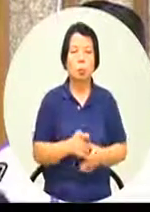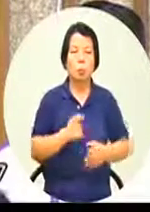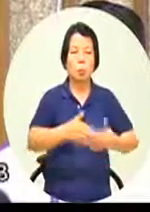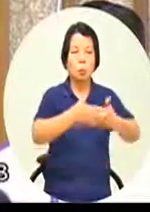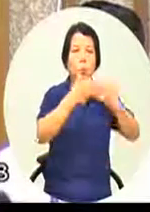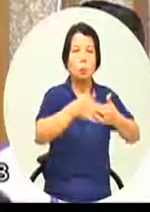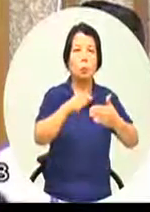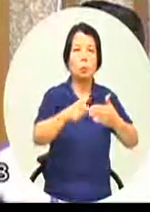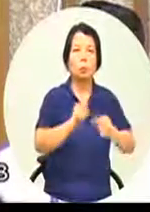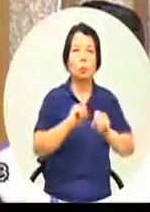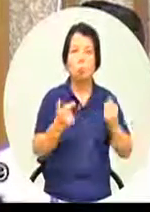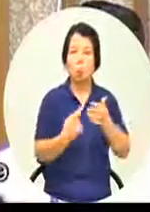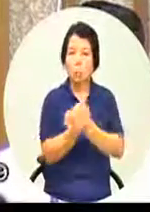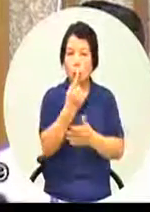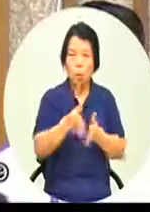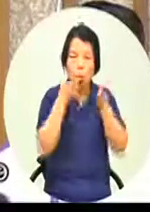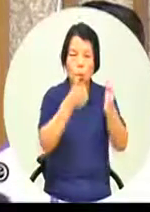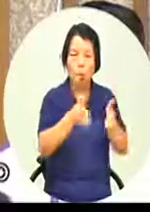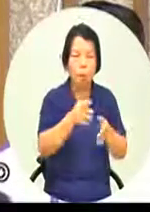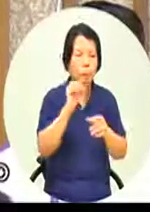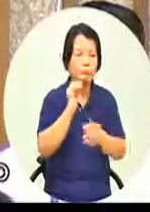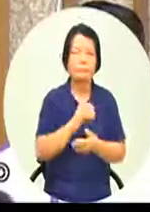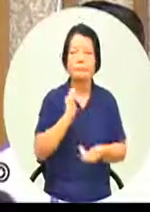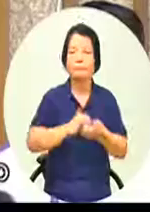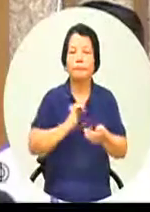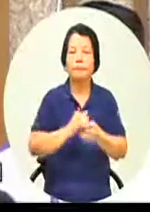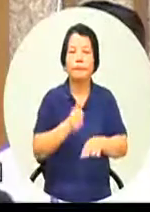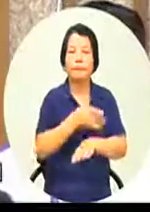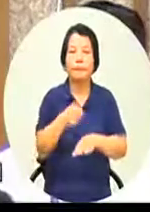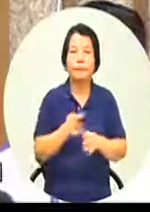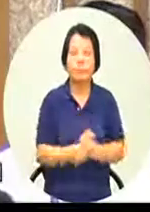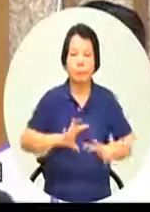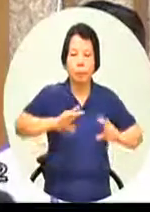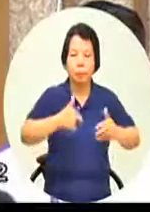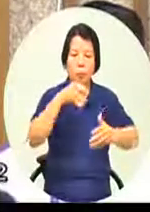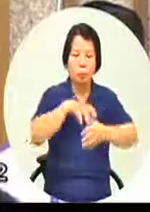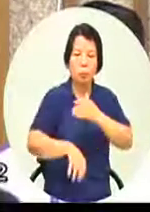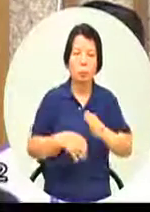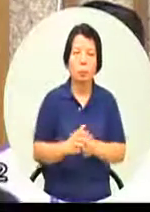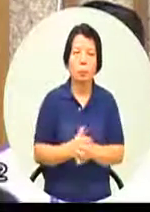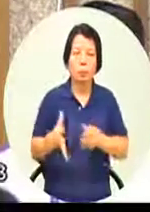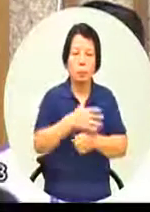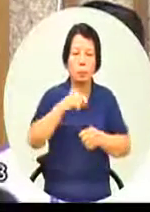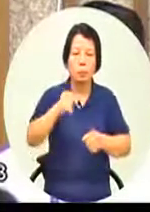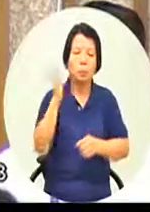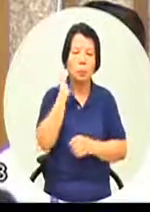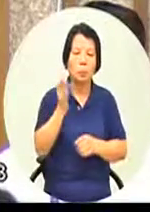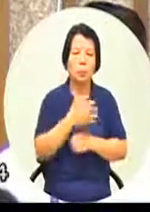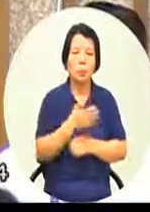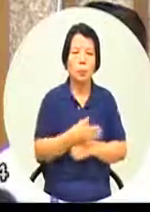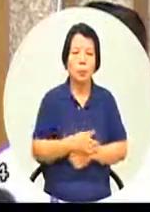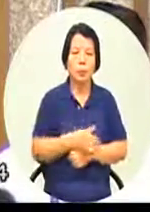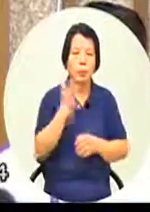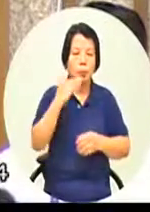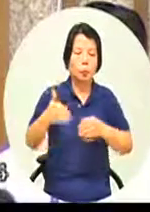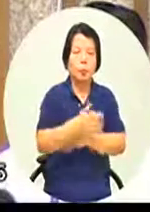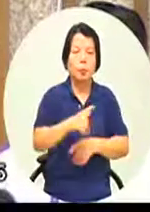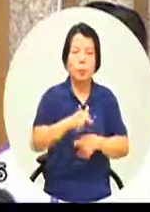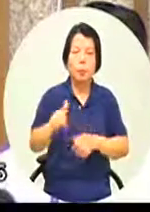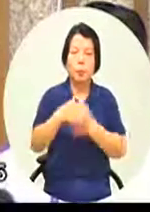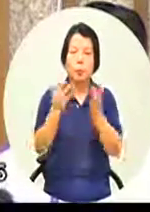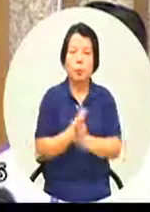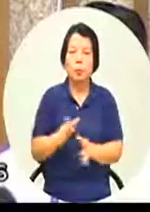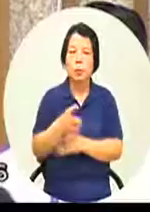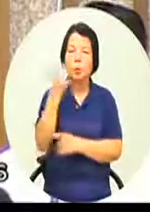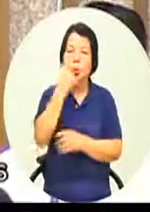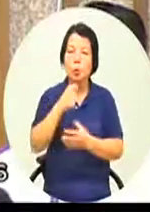绝对不会是我们的唯一的一个市场，其实以国内整个台湾来讲，整个国内的水产品来讲的话，其实包含日本、包含欧盟、